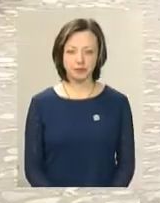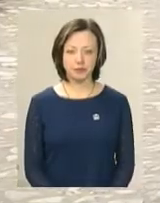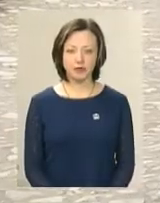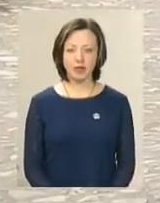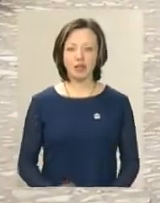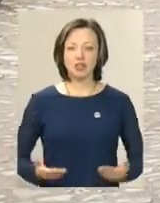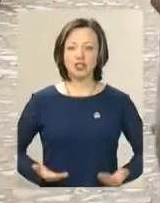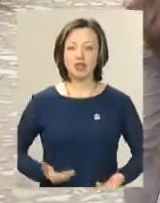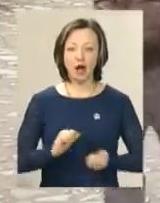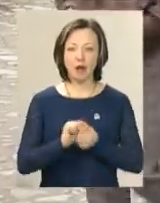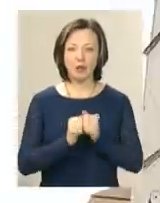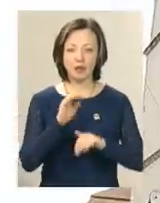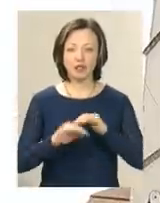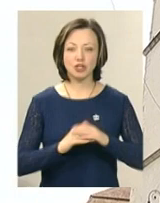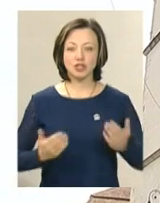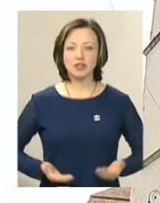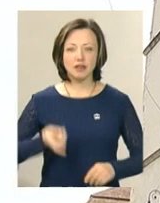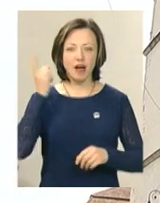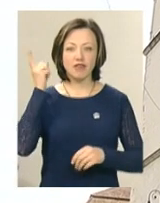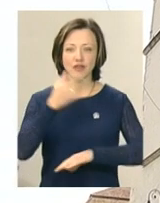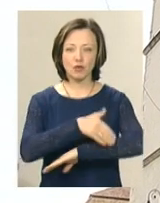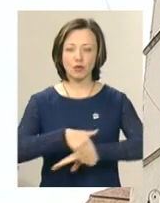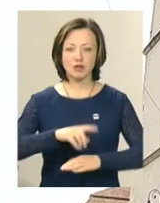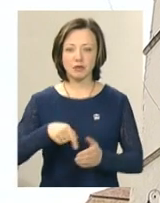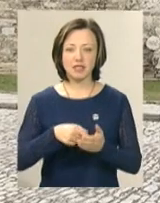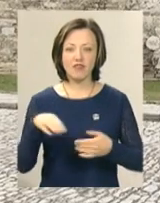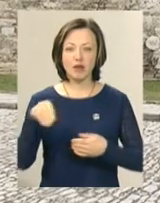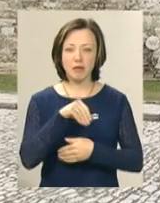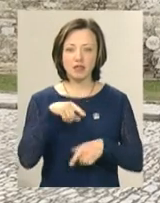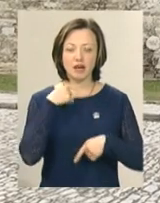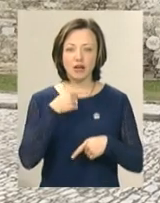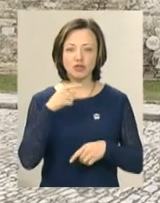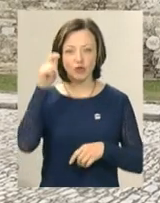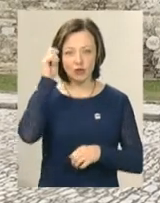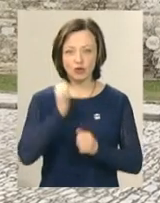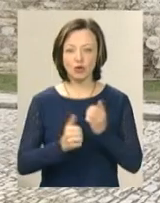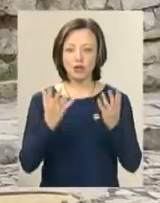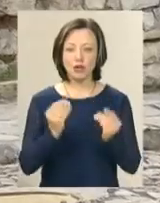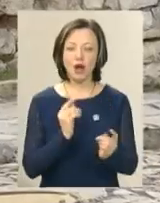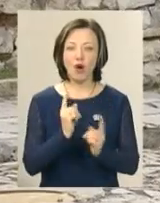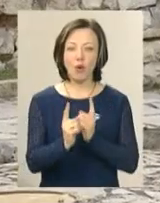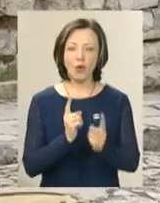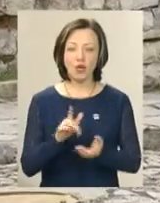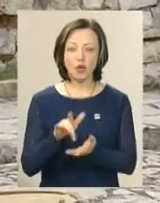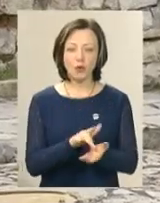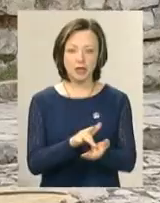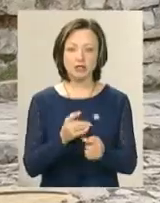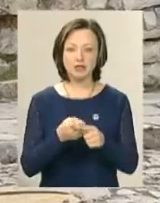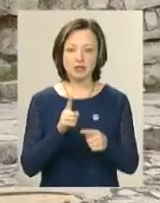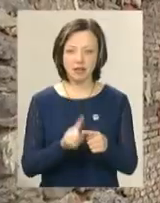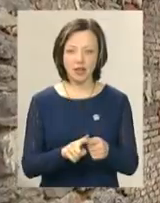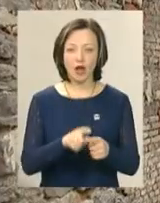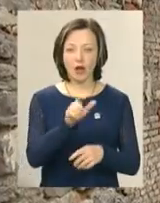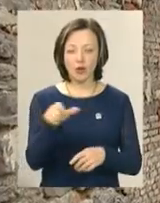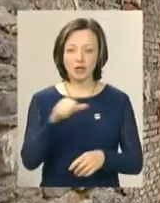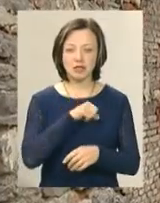Житель Кам'янця пан Ярослав мешкає на найдавнішій вулиці міста Вірменській, де, каже чоловік, щодня ходять туристи. І саме за ними кам'янчанин з власної